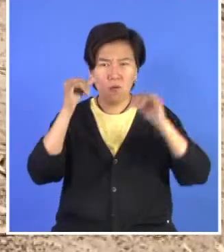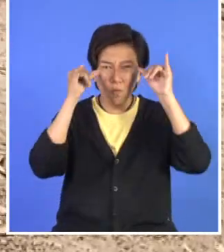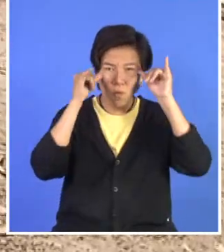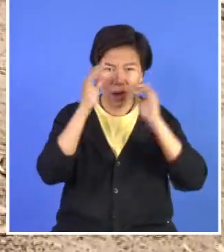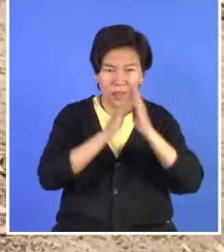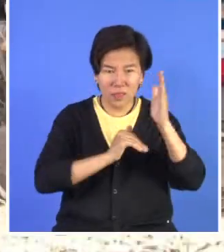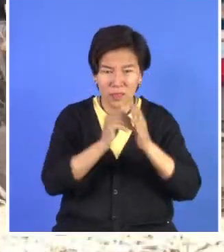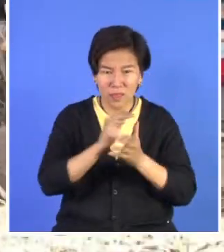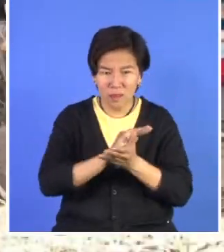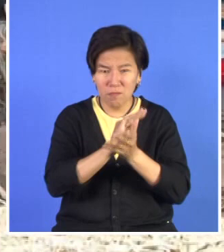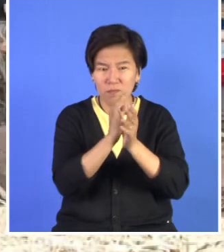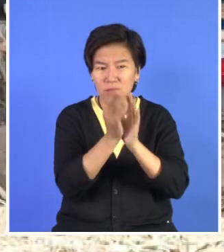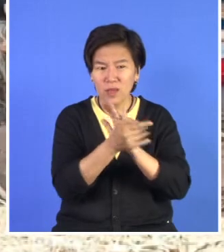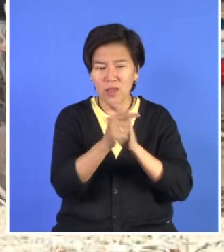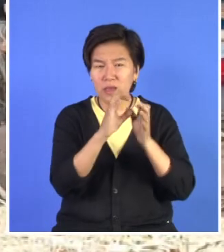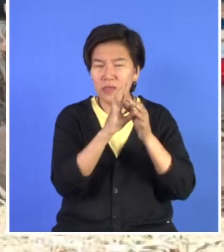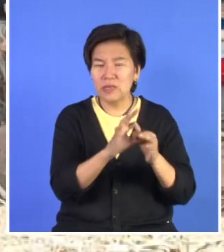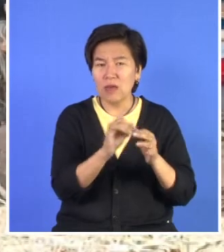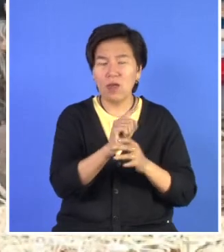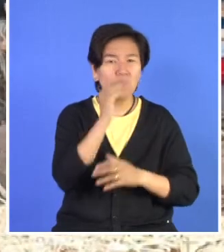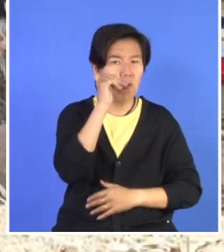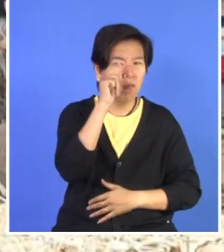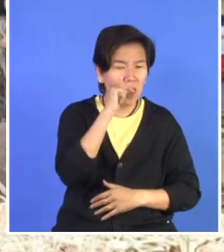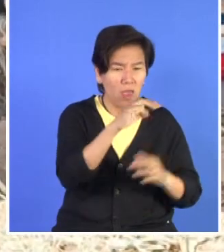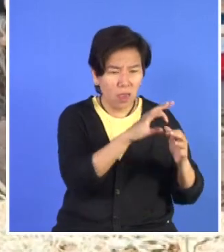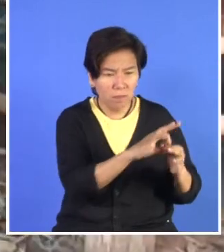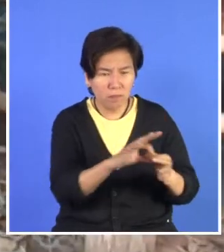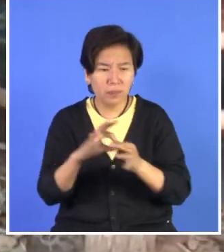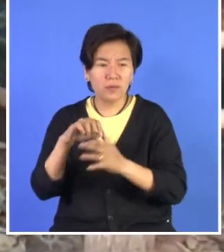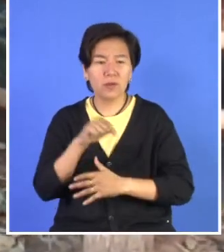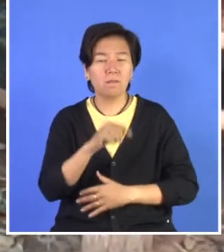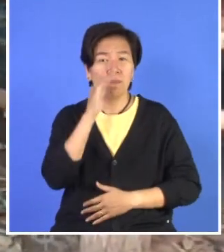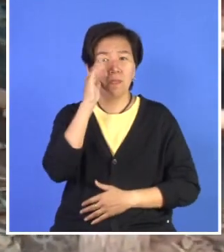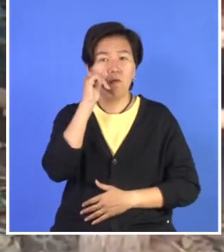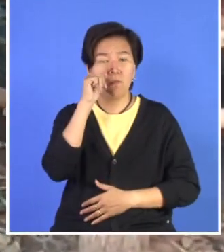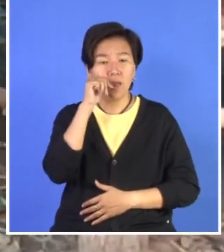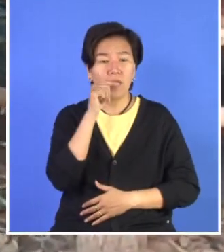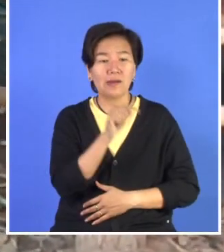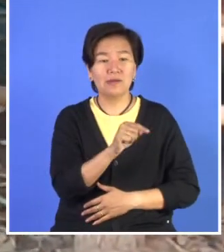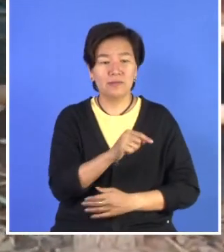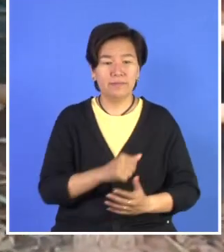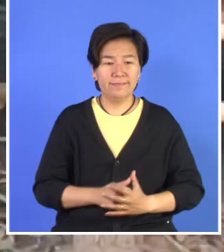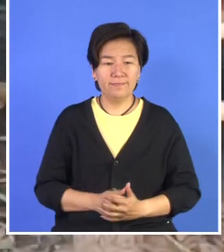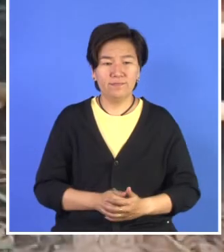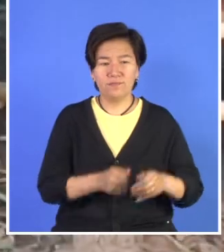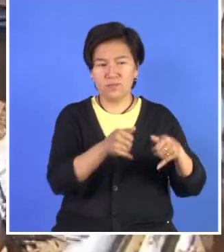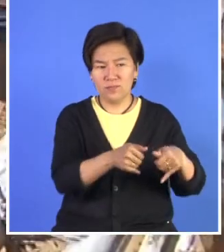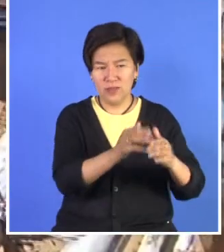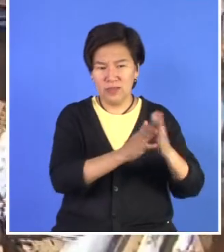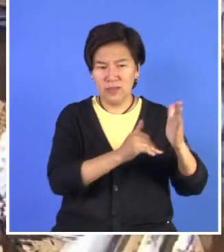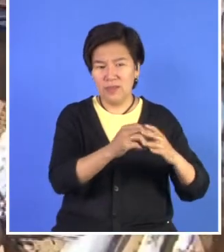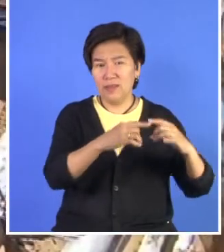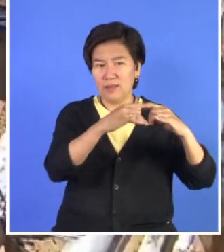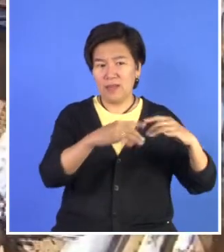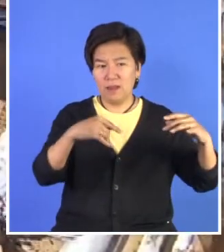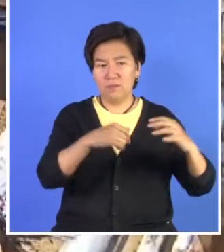ซึ่งอาจจะเกิดจากการสืบทอดทางพันธุกรรมก็ได้คือพ่อกับแม่ควายของเจ้าแสนสิริเนี่ยมันอาจจะสีไม่เหมือนกันแล้วพ